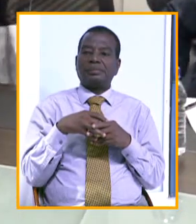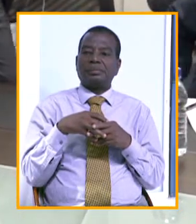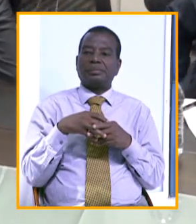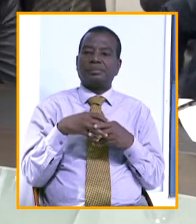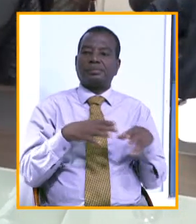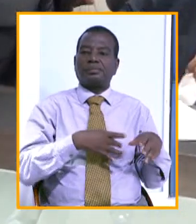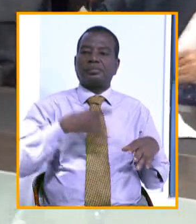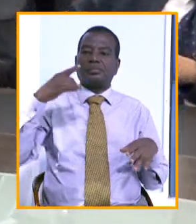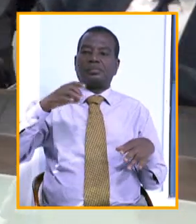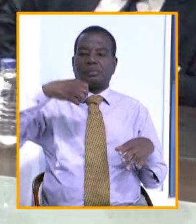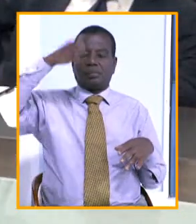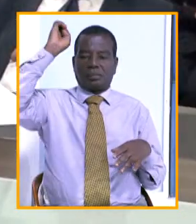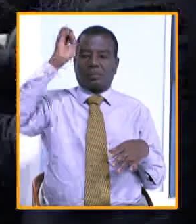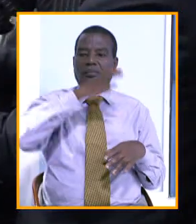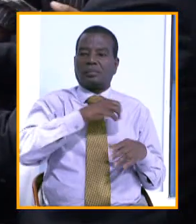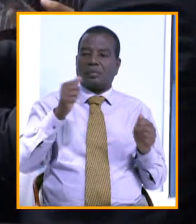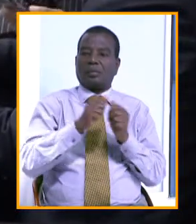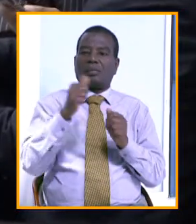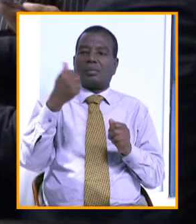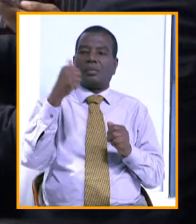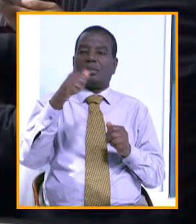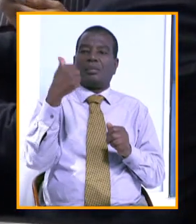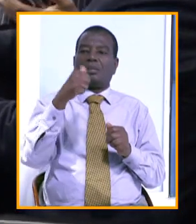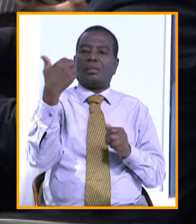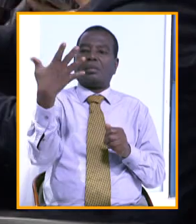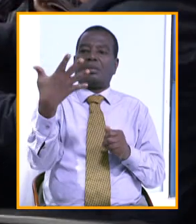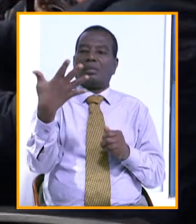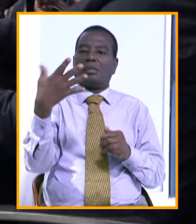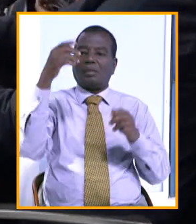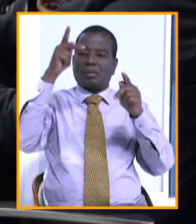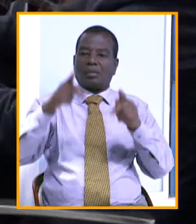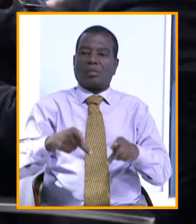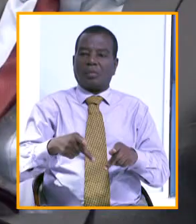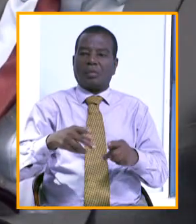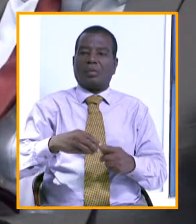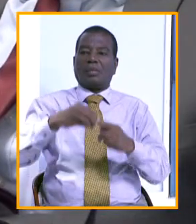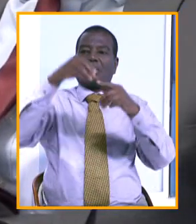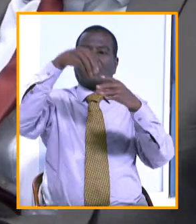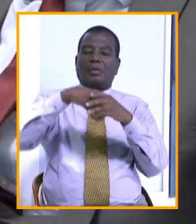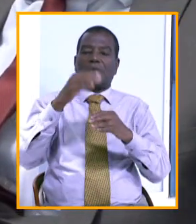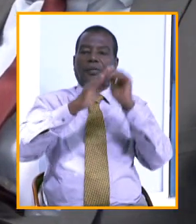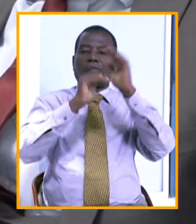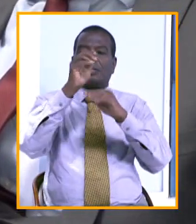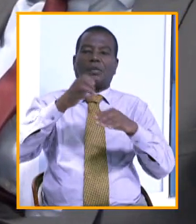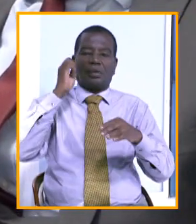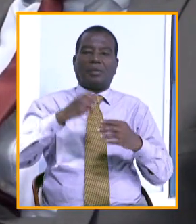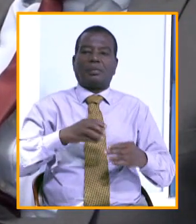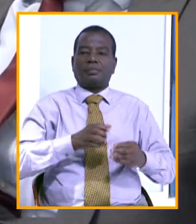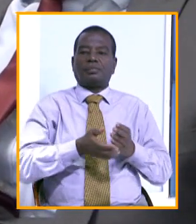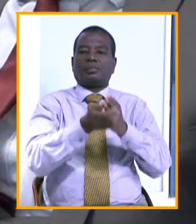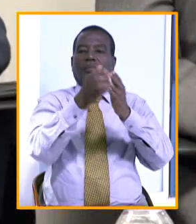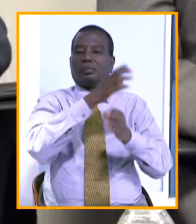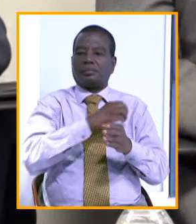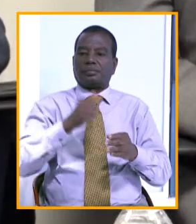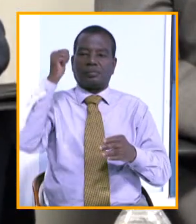La délégation égyptienne, forte d'une quinzaine d'opérateurs économiques spécialisés dans le bâtiment, était conduite par l'ambassadeur